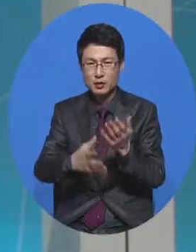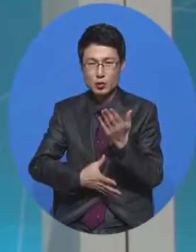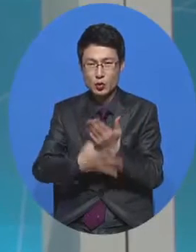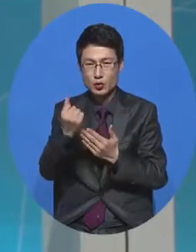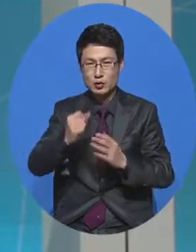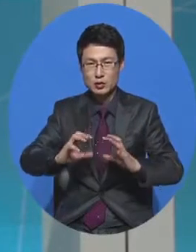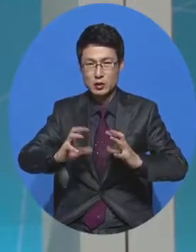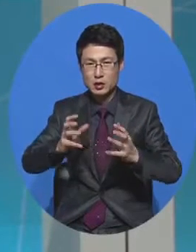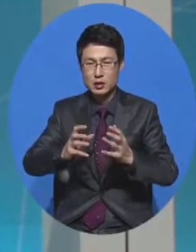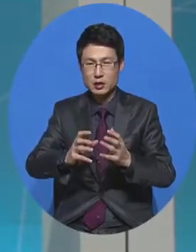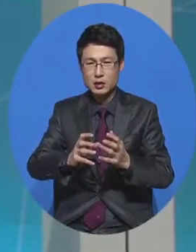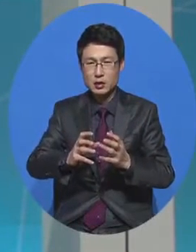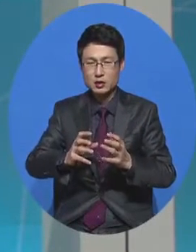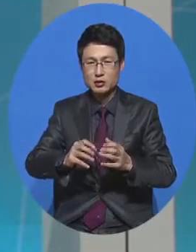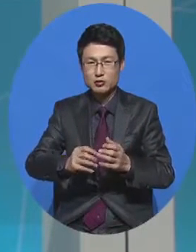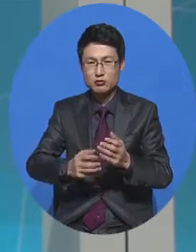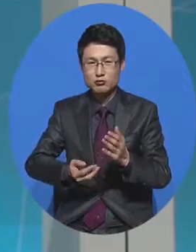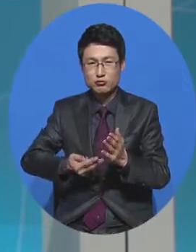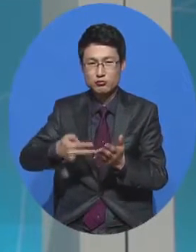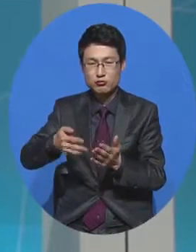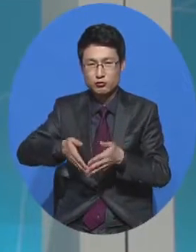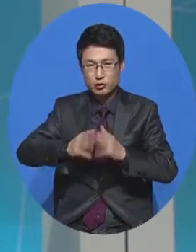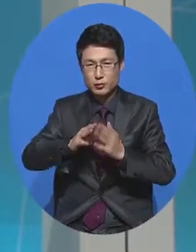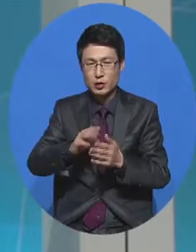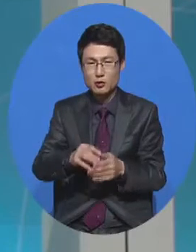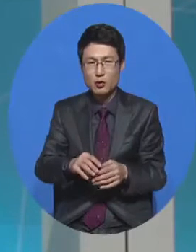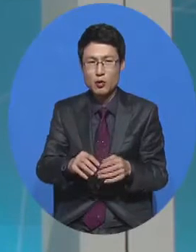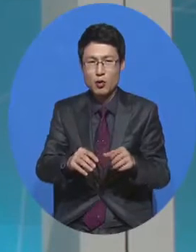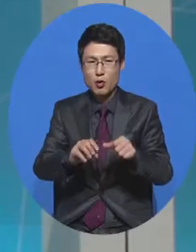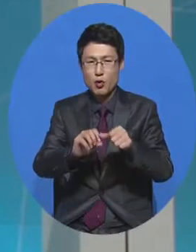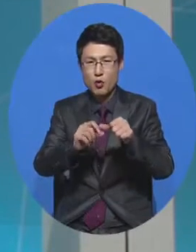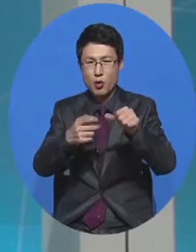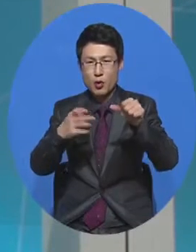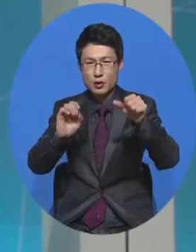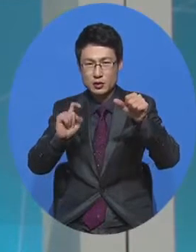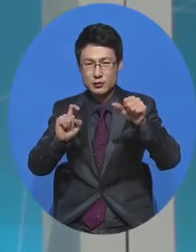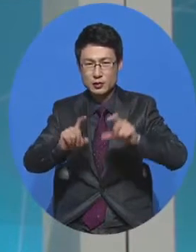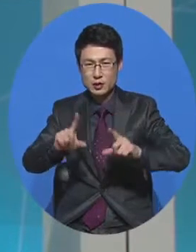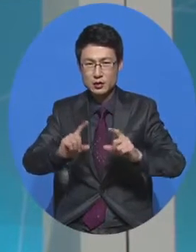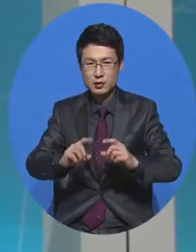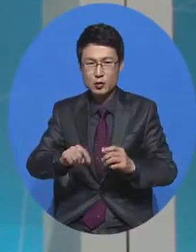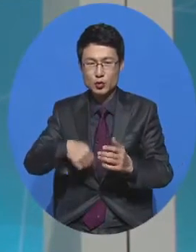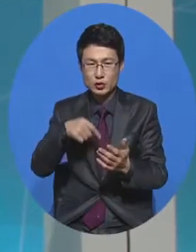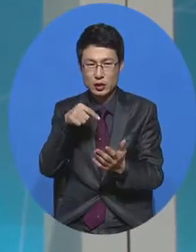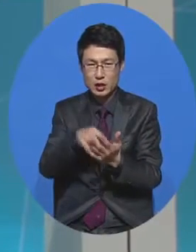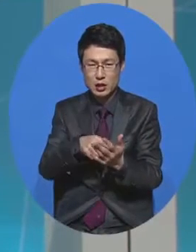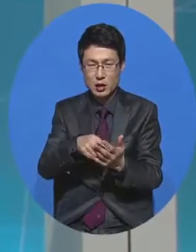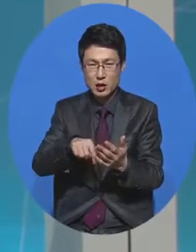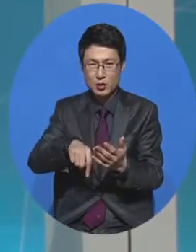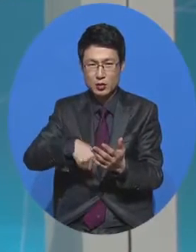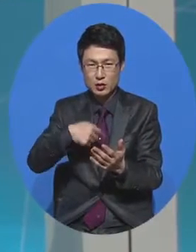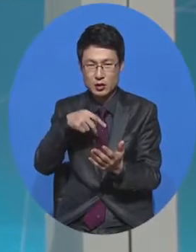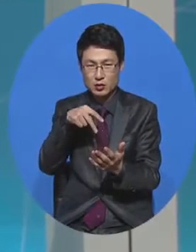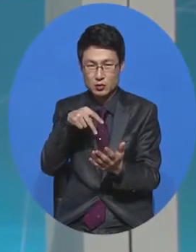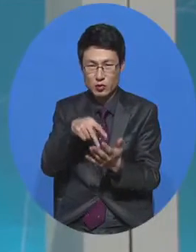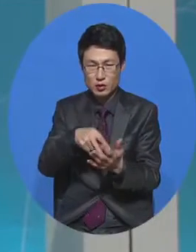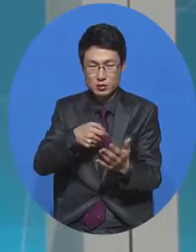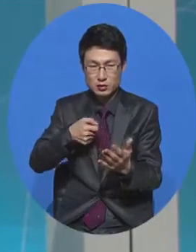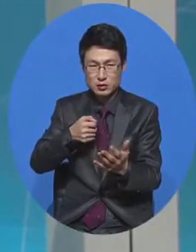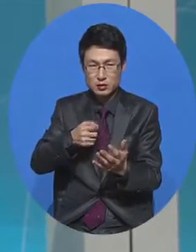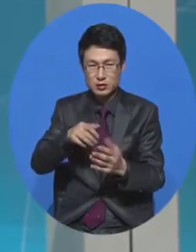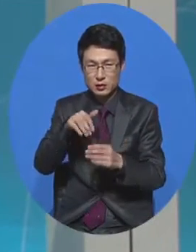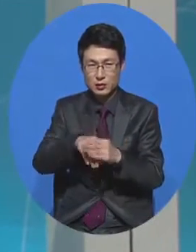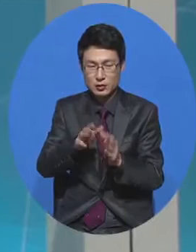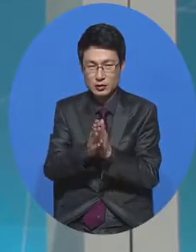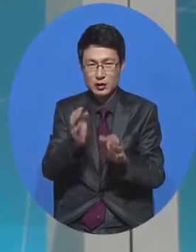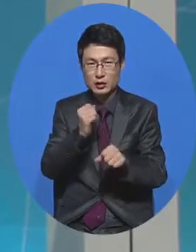수립 이라고 봅니다 4 근데 5월 10일 남한만의 단독 선거가 결정되고 단독 선거가 그 실행 되려고